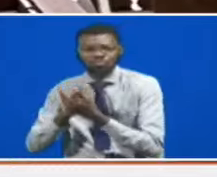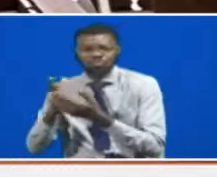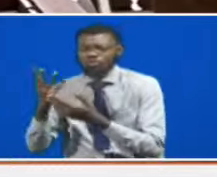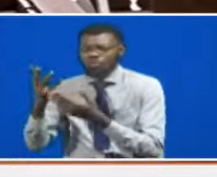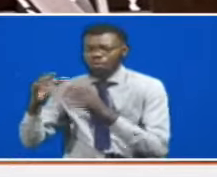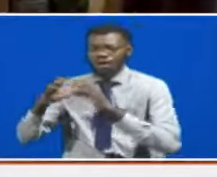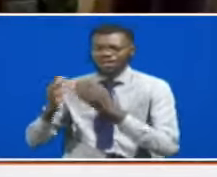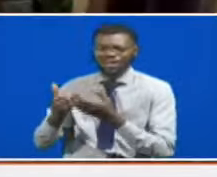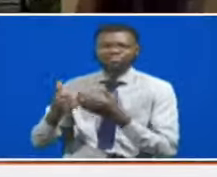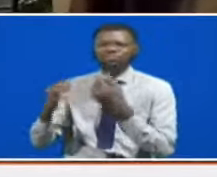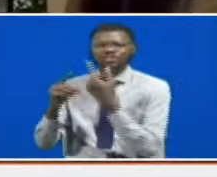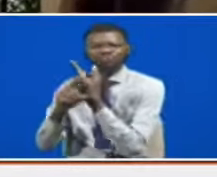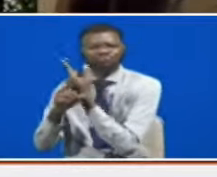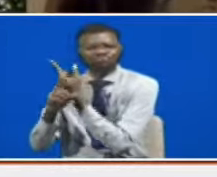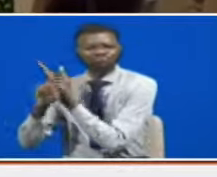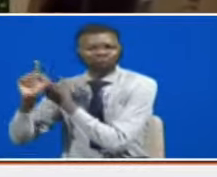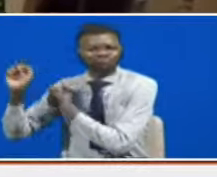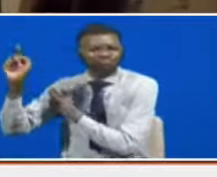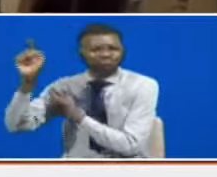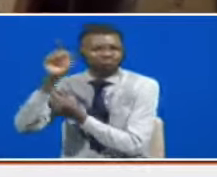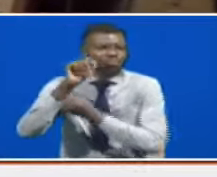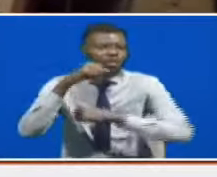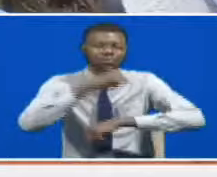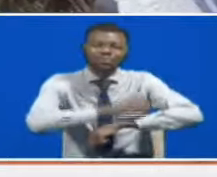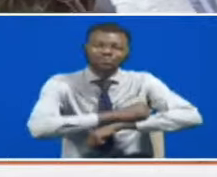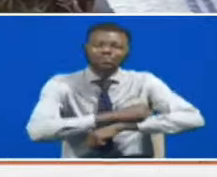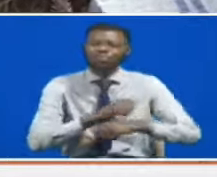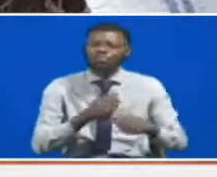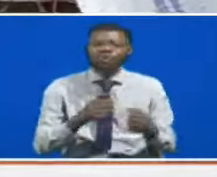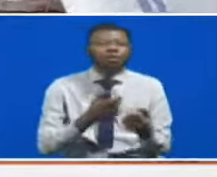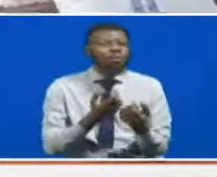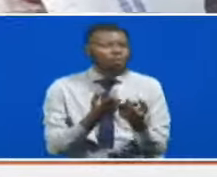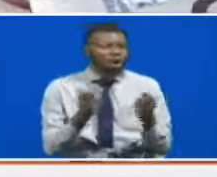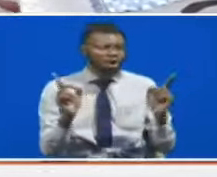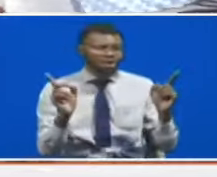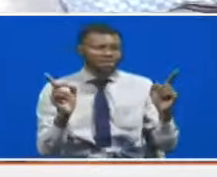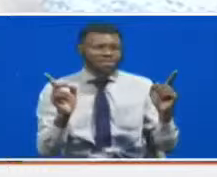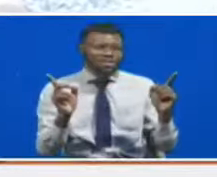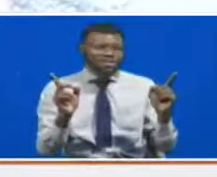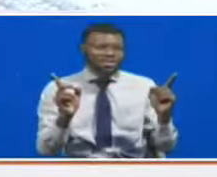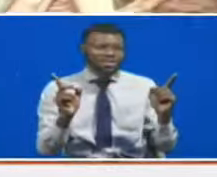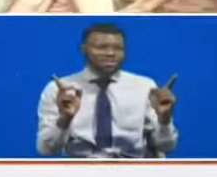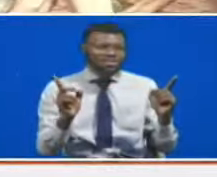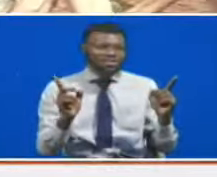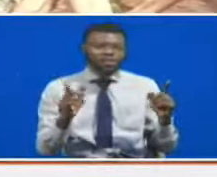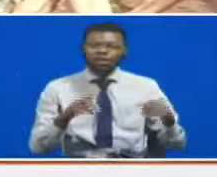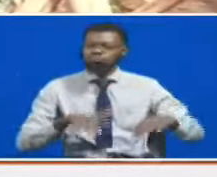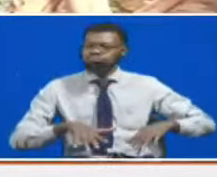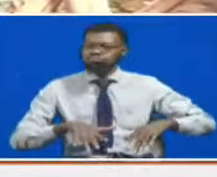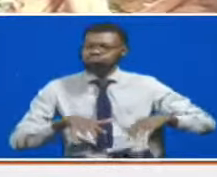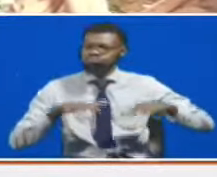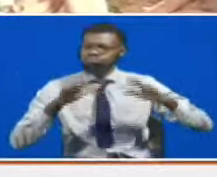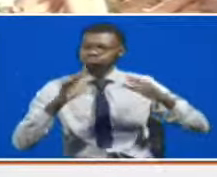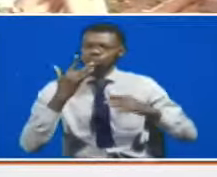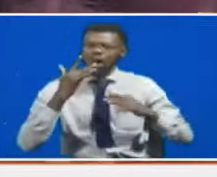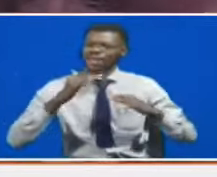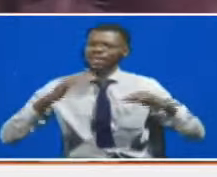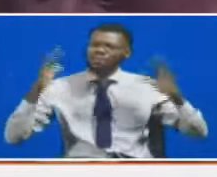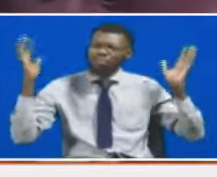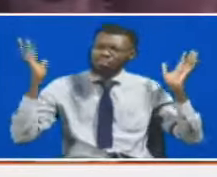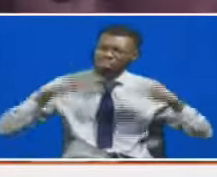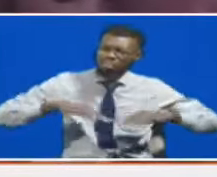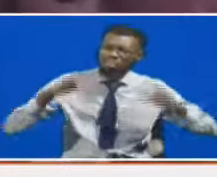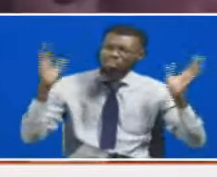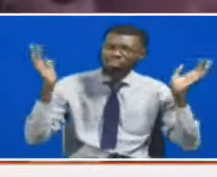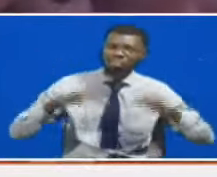Schools, Butalangi, Musoma, Runyu, Madua, and Iranya Primary School are completely submerged due to backflow.